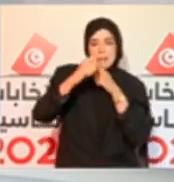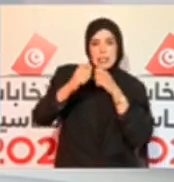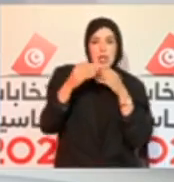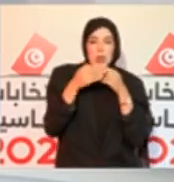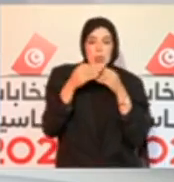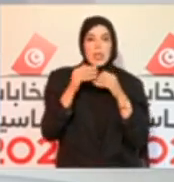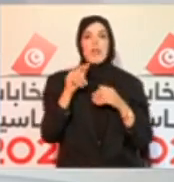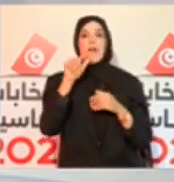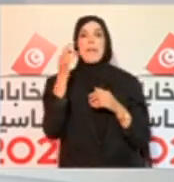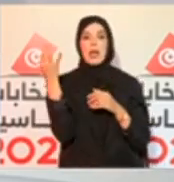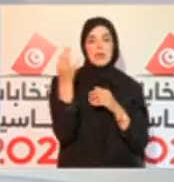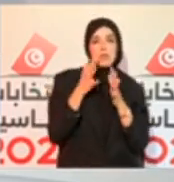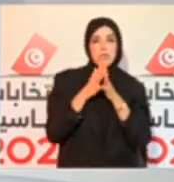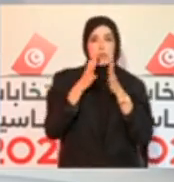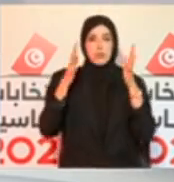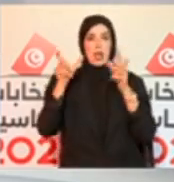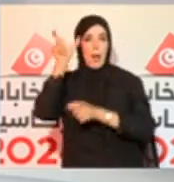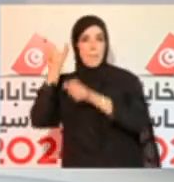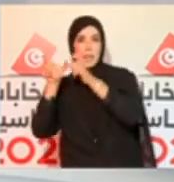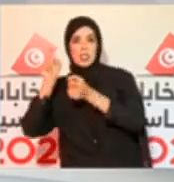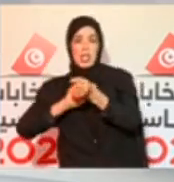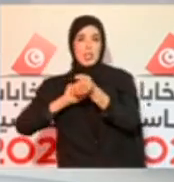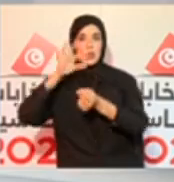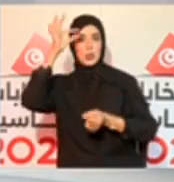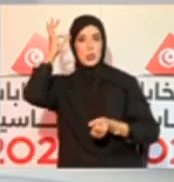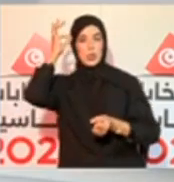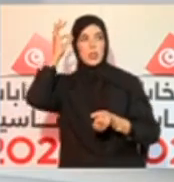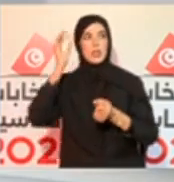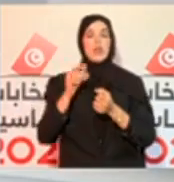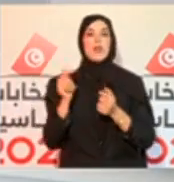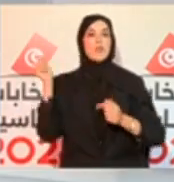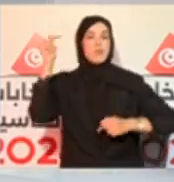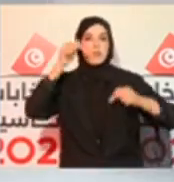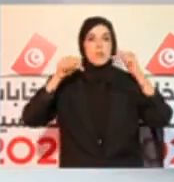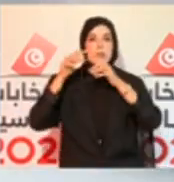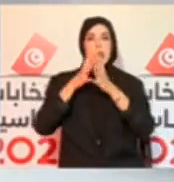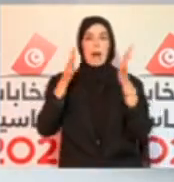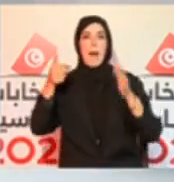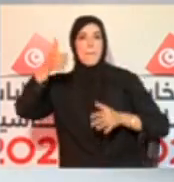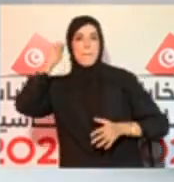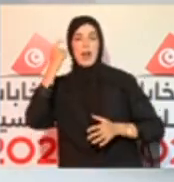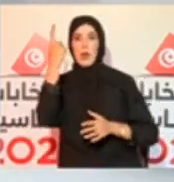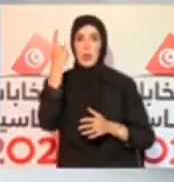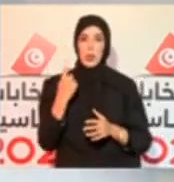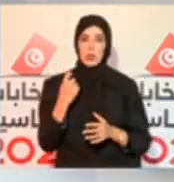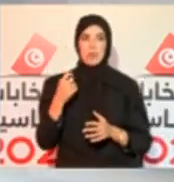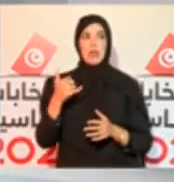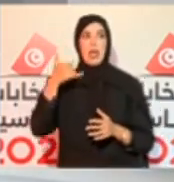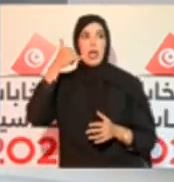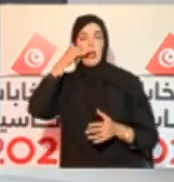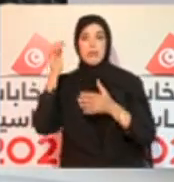فيها نسبه كبيره من تونسيين صار اقبال كبير البارح واليوم اليوم اتصلت